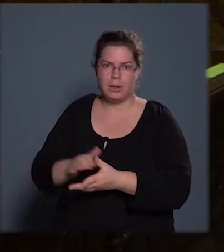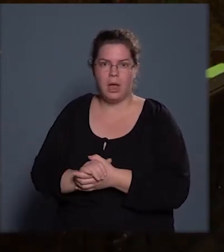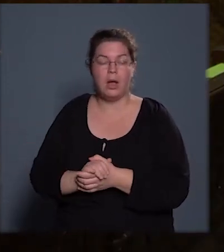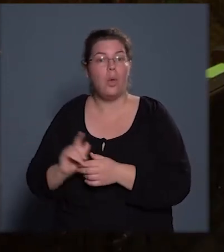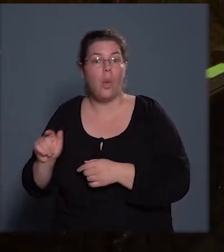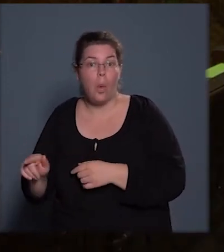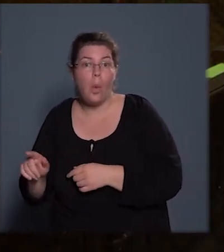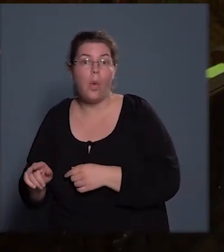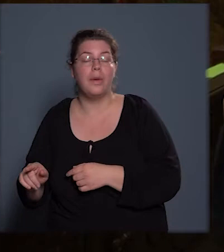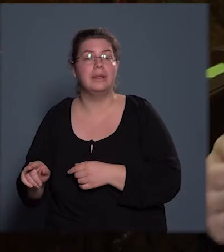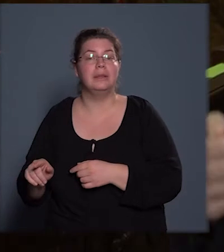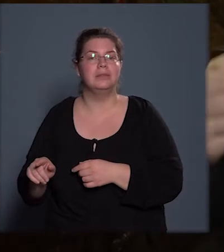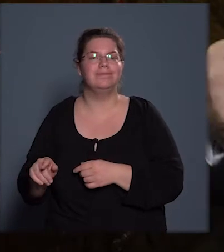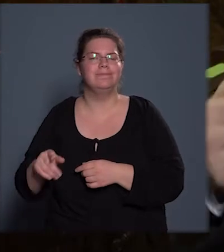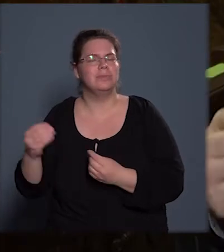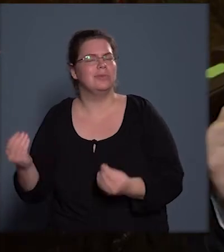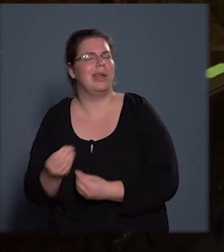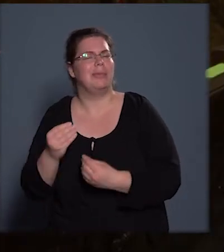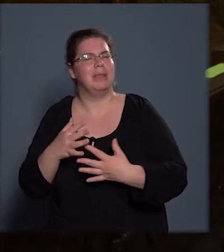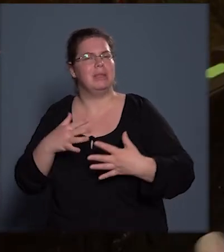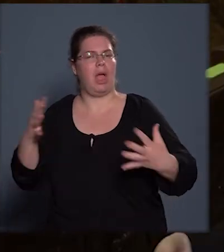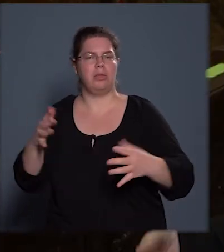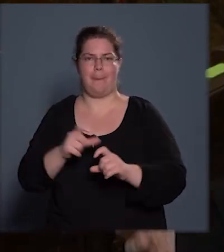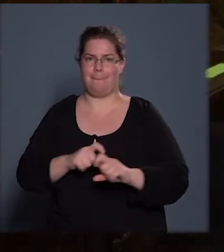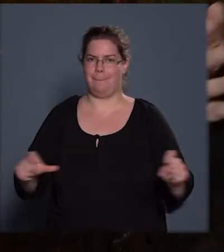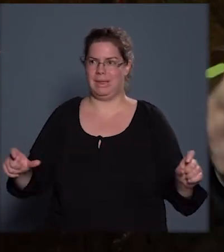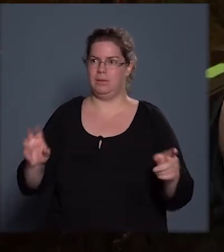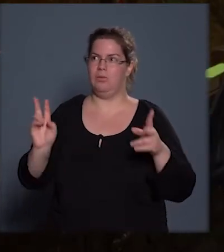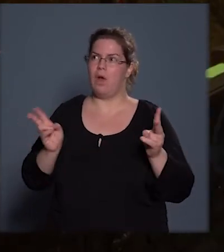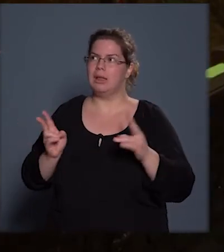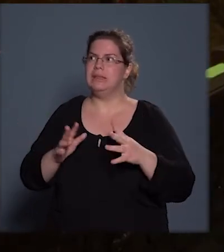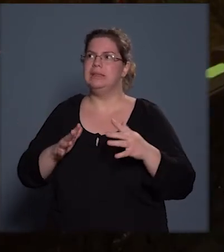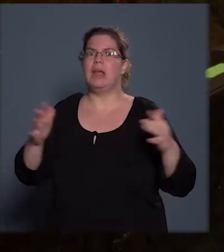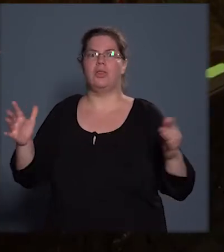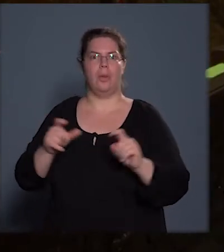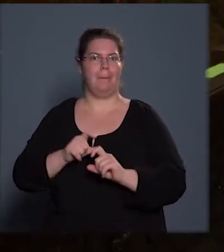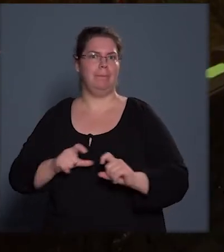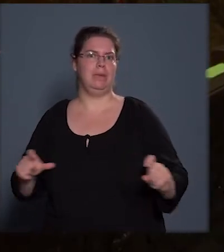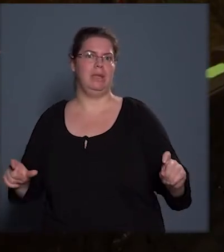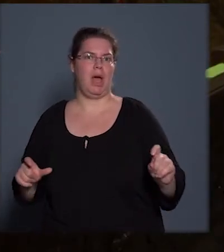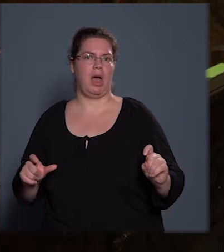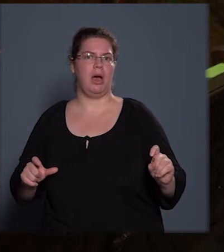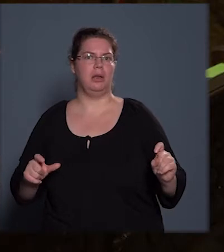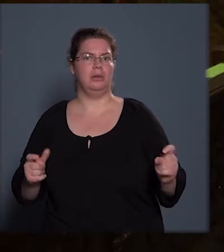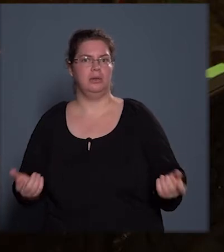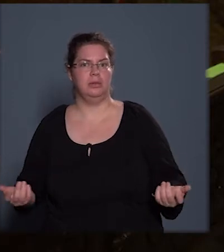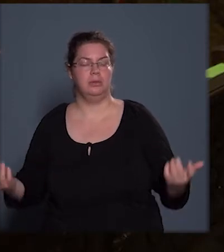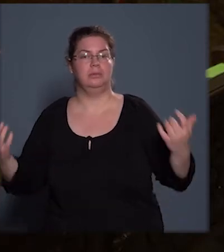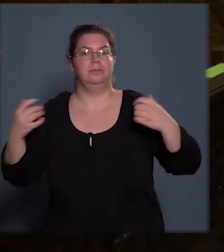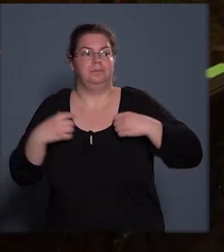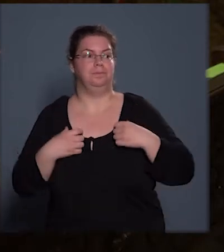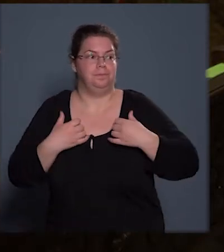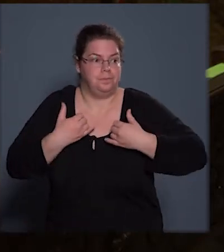ők valami nagyobb miatt, valaki nagyobb miatt felkerekedtek, és